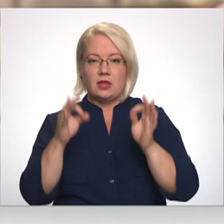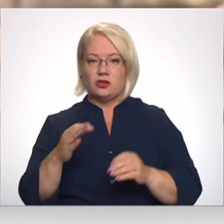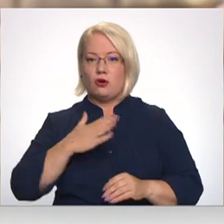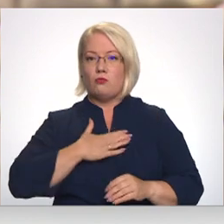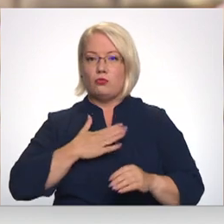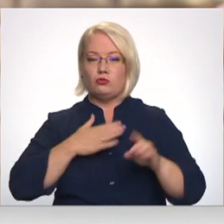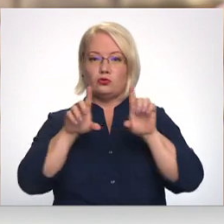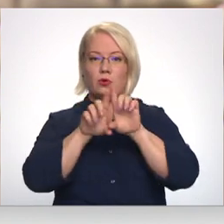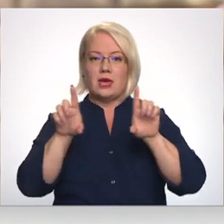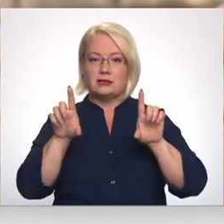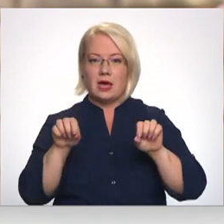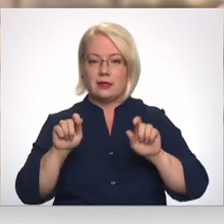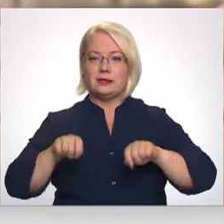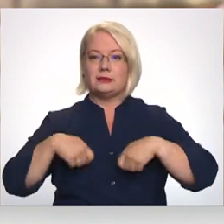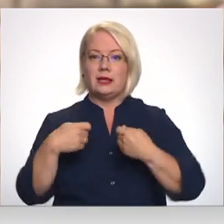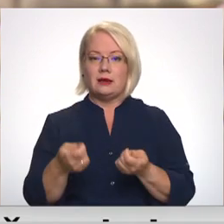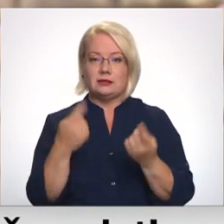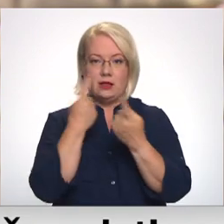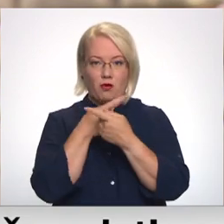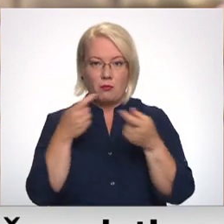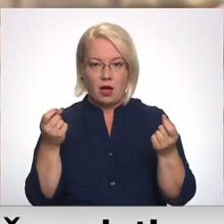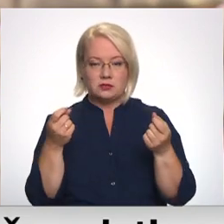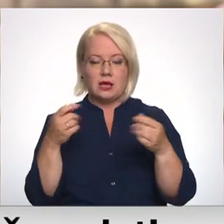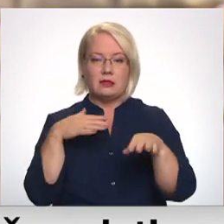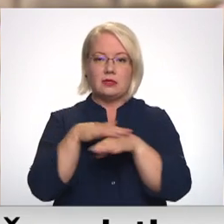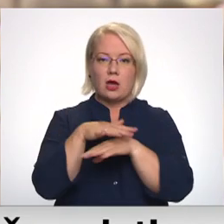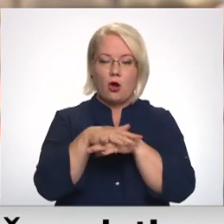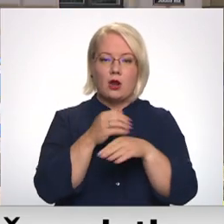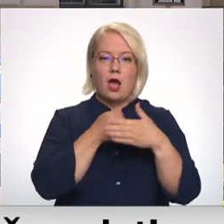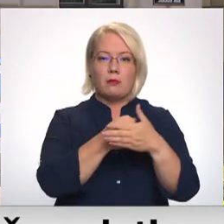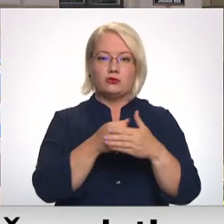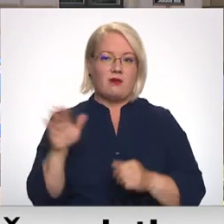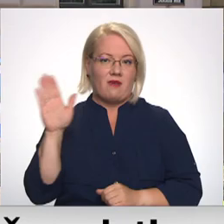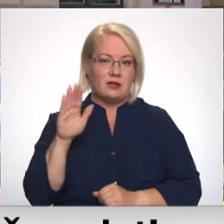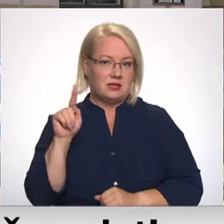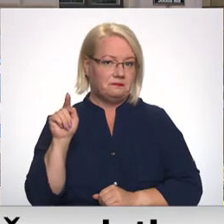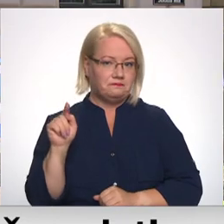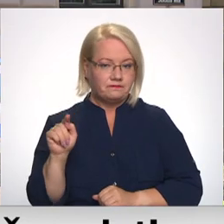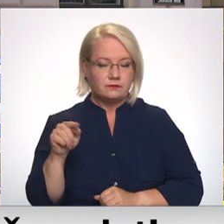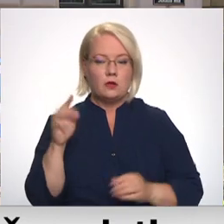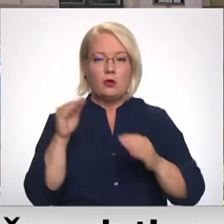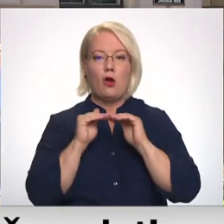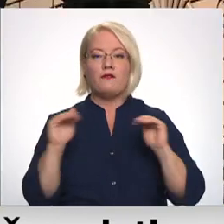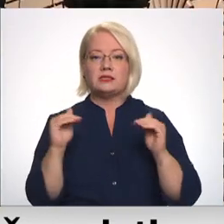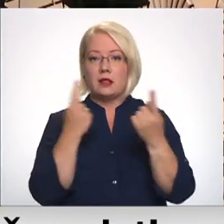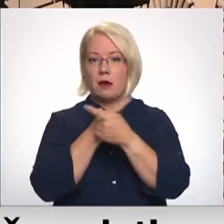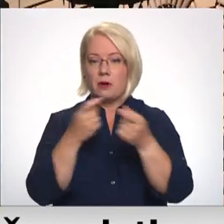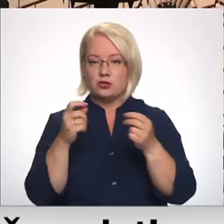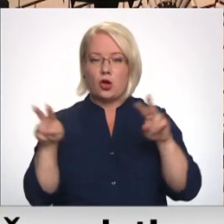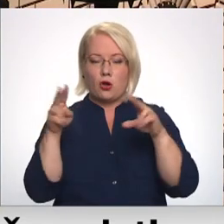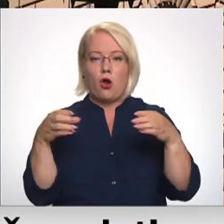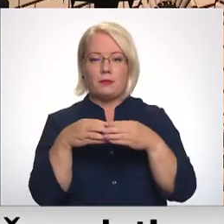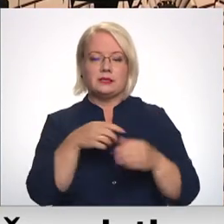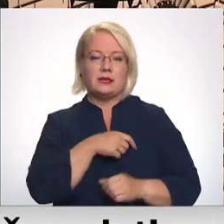iestādes sniegs informāciju terorismu atbalstošai valstī? Oficiālajā paziņojumā komisijas deputāta aicina